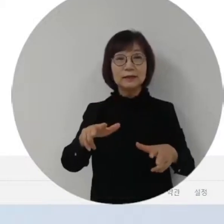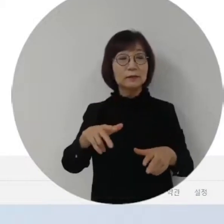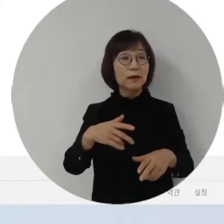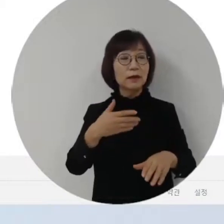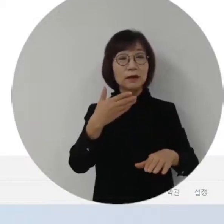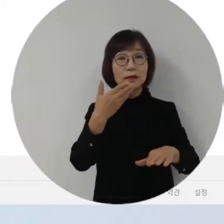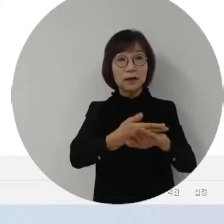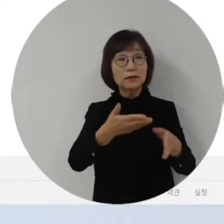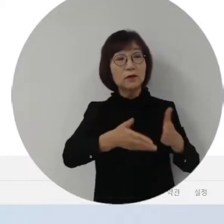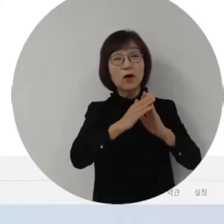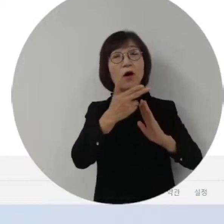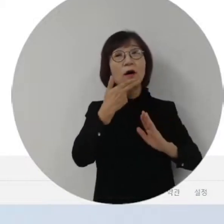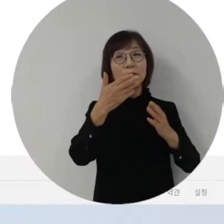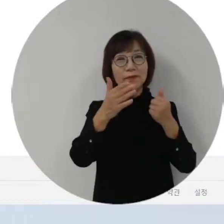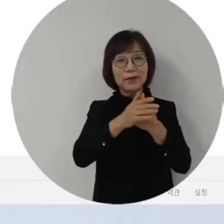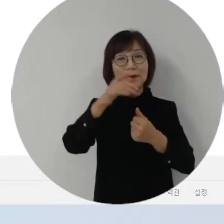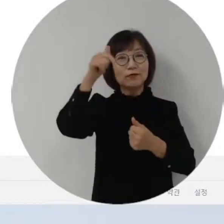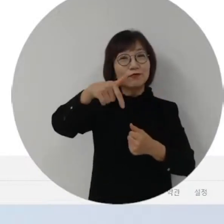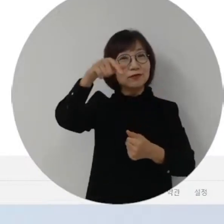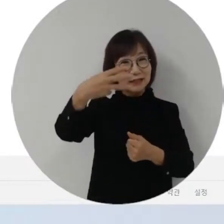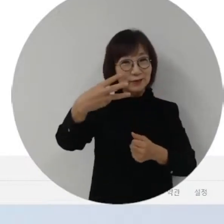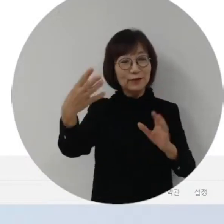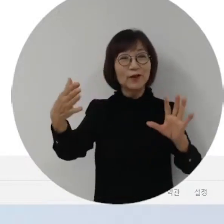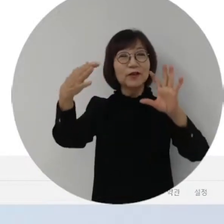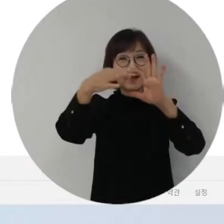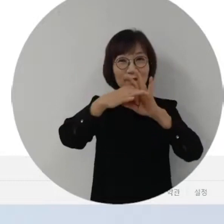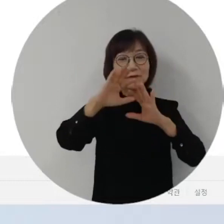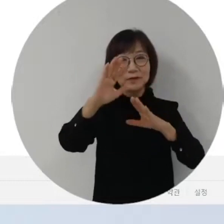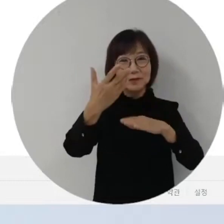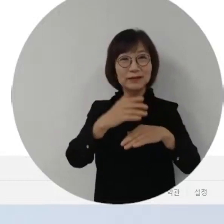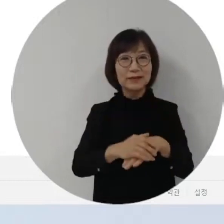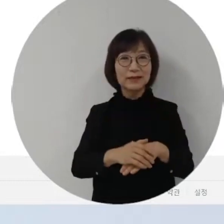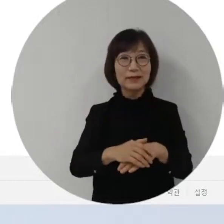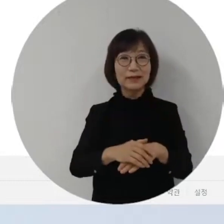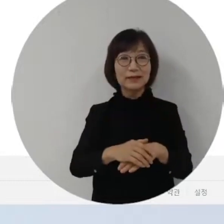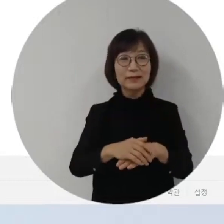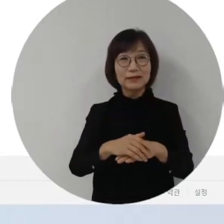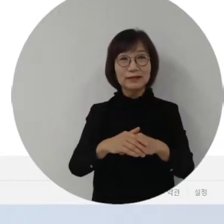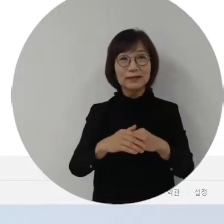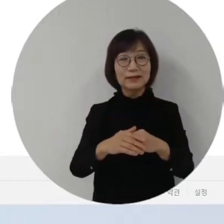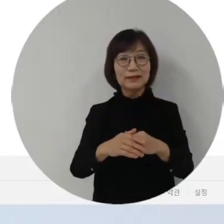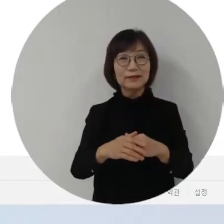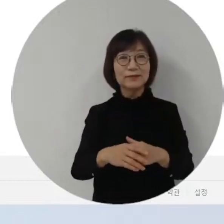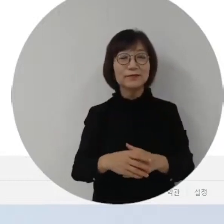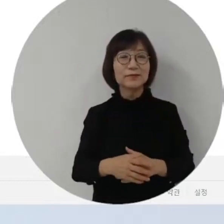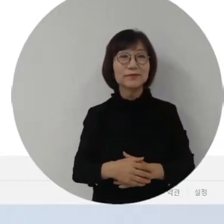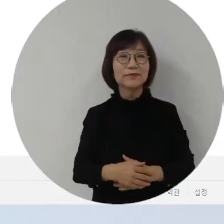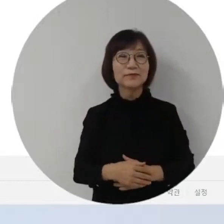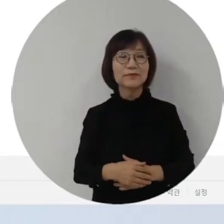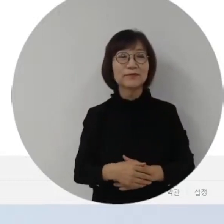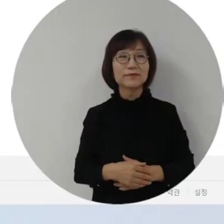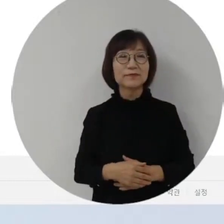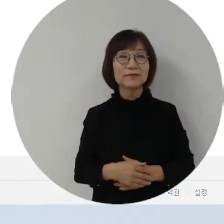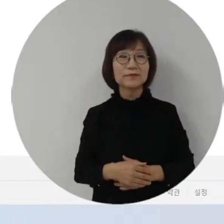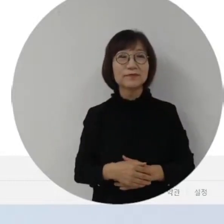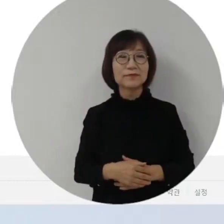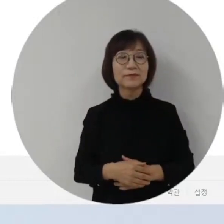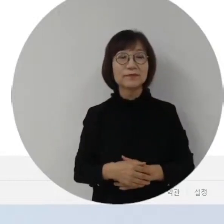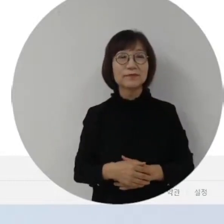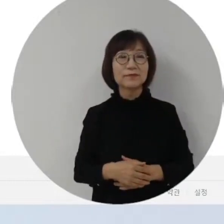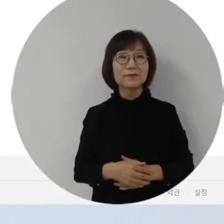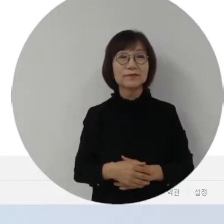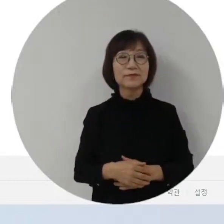그 다음에 요거는 다음 화면, 이전 화면으로 가기. 현재 보여지는 요 페이지 전에 있던 화면으로 갈